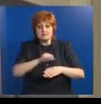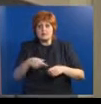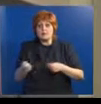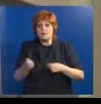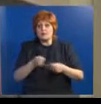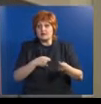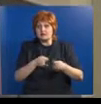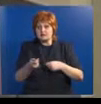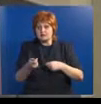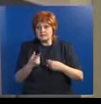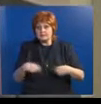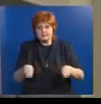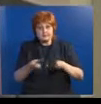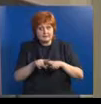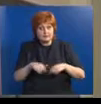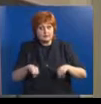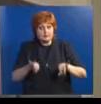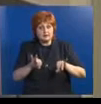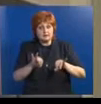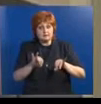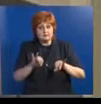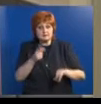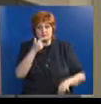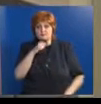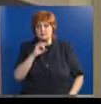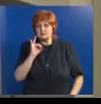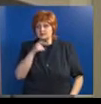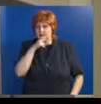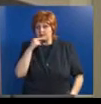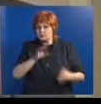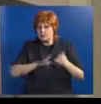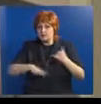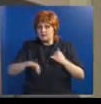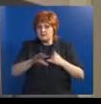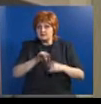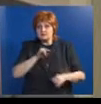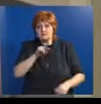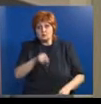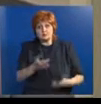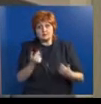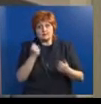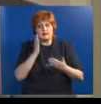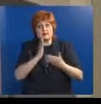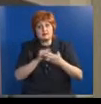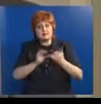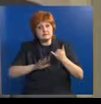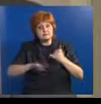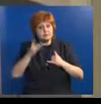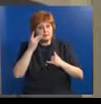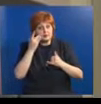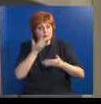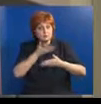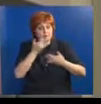самоуправления, ну, в том числе и субъект Ставропольского края, много земель в публичной собственности. Да, есть земельные участки, по которым